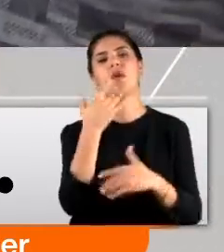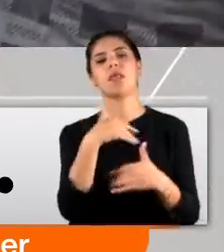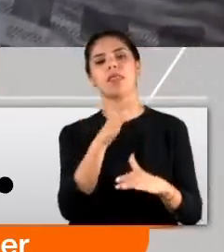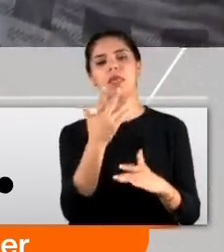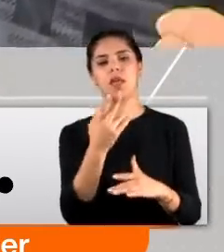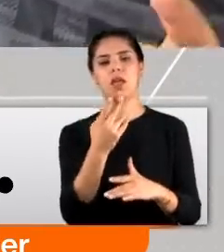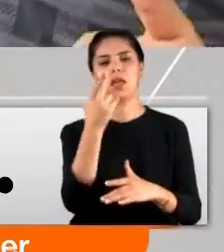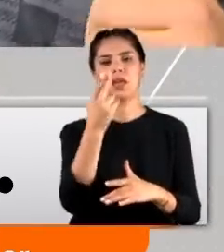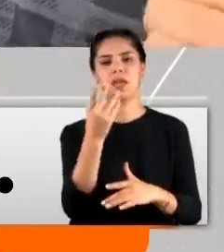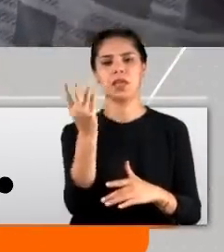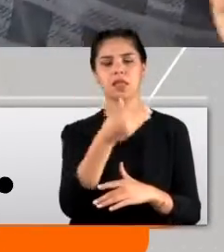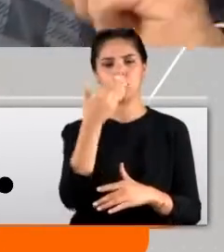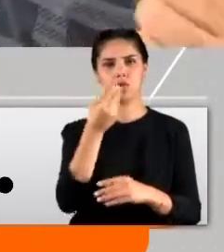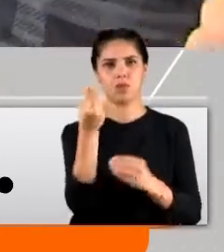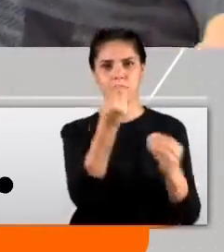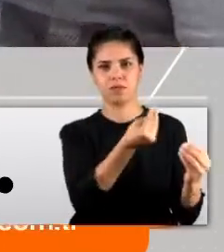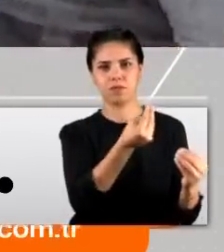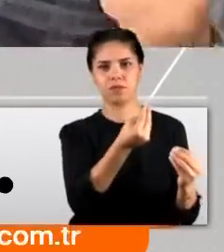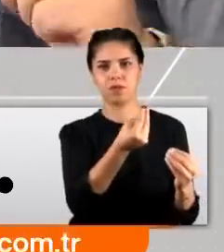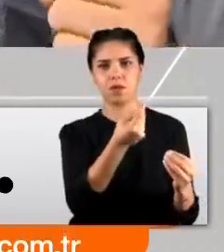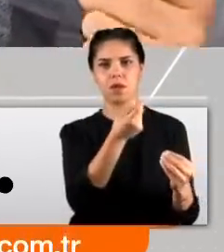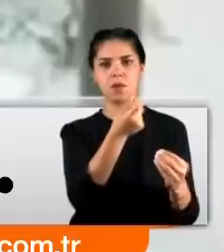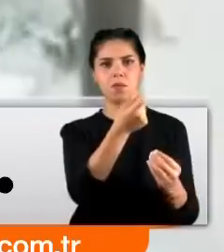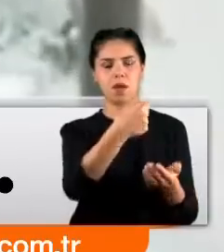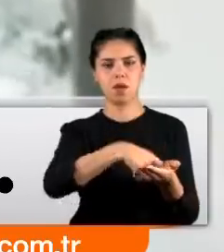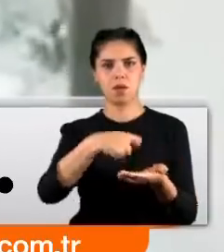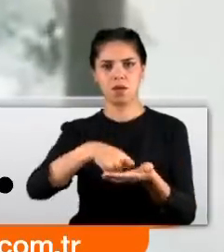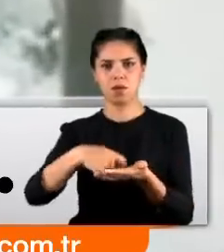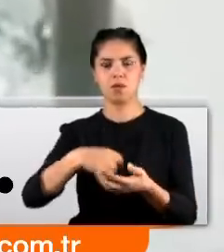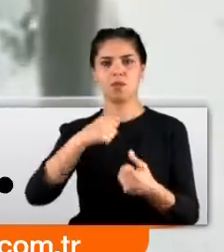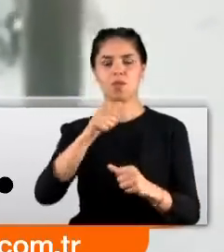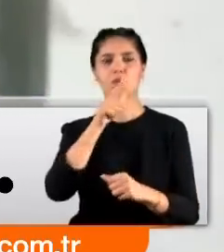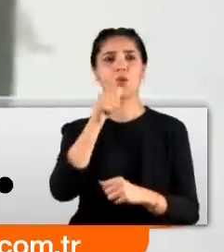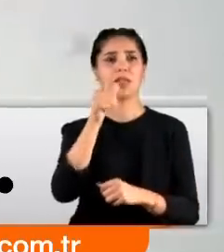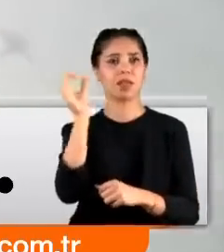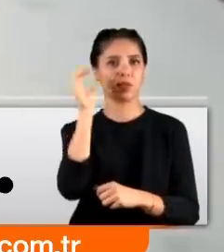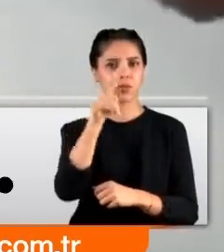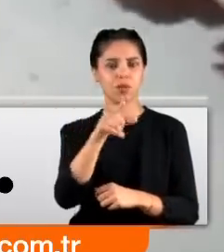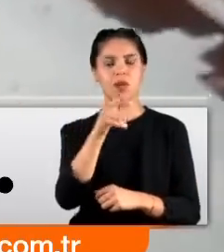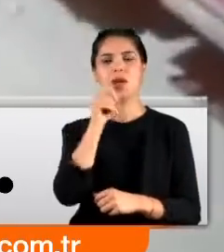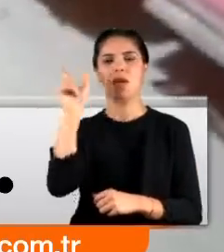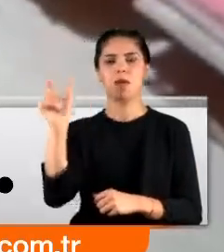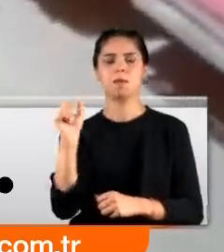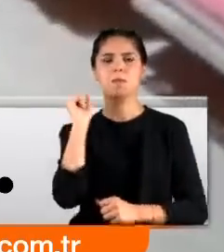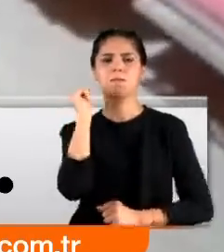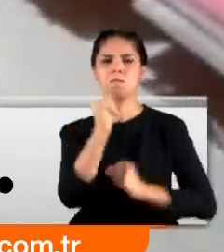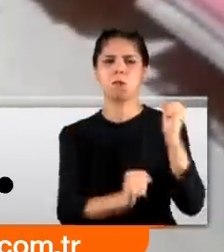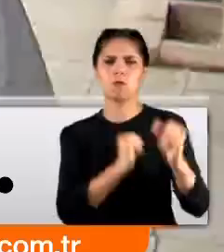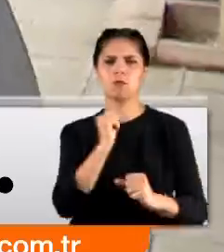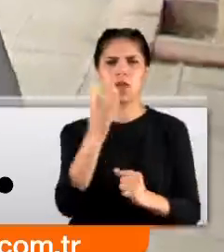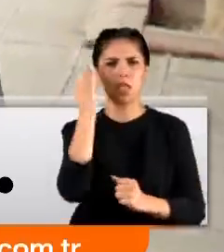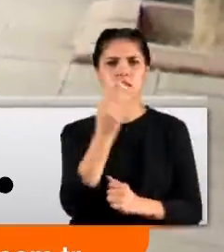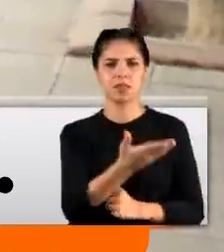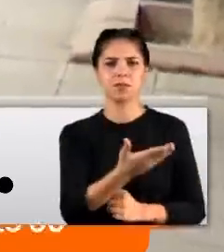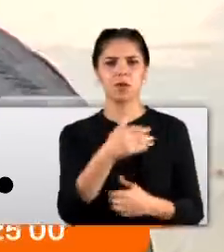7 tane mercimek verdikten sonra herkes ayrı ayrı para çorbasını veriyor. Motorunun sesini duymasıyla başına gelecekleri anlaması biri oldu.